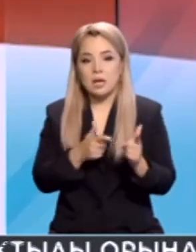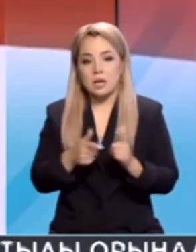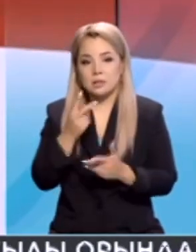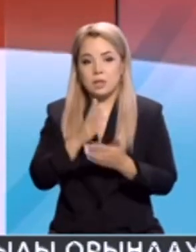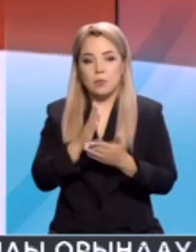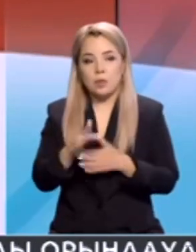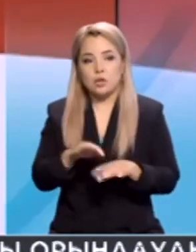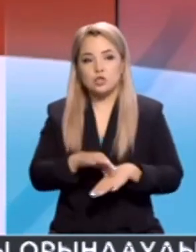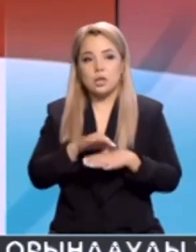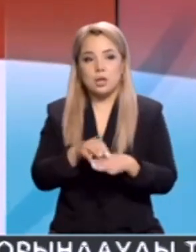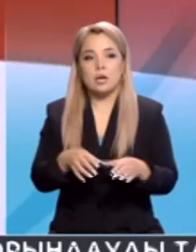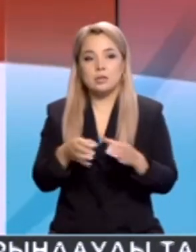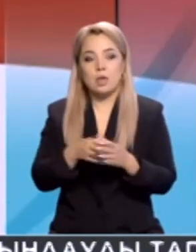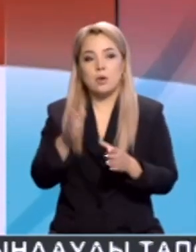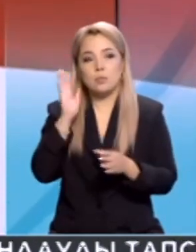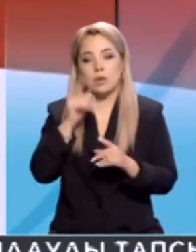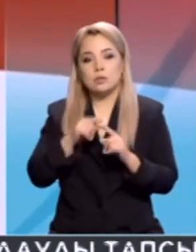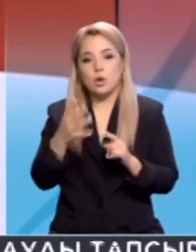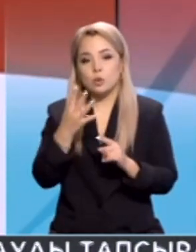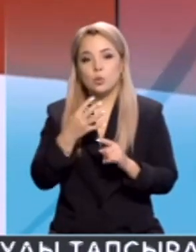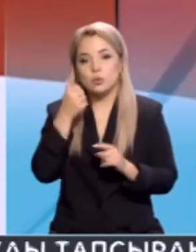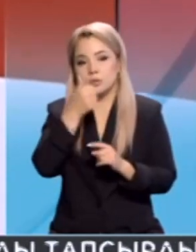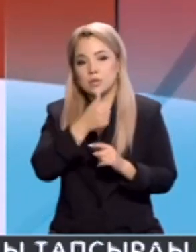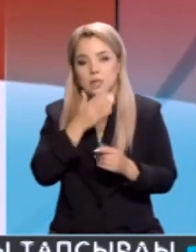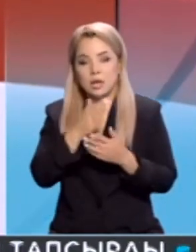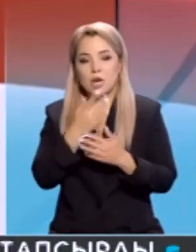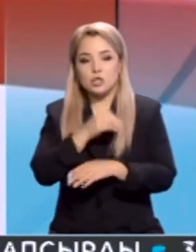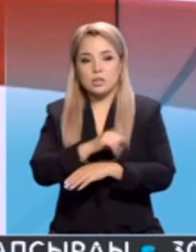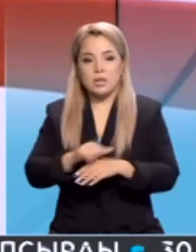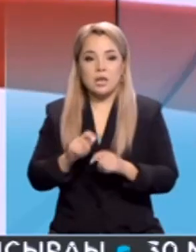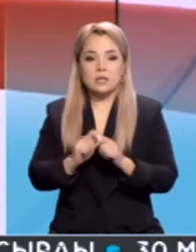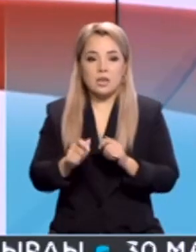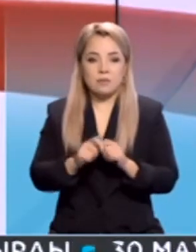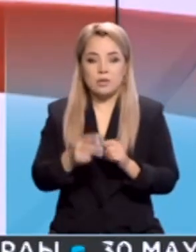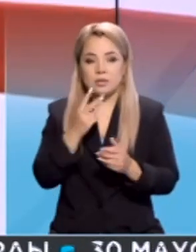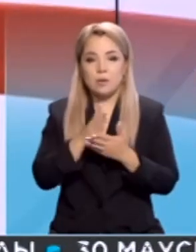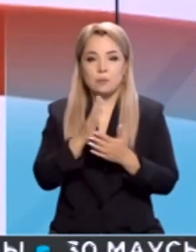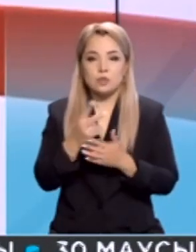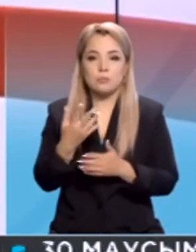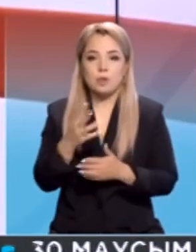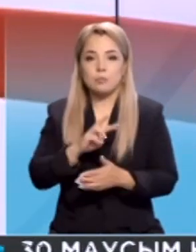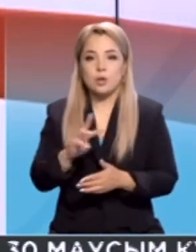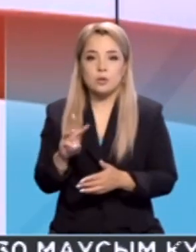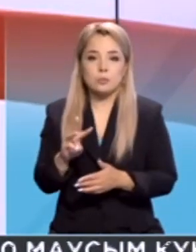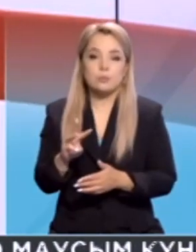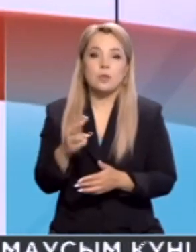Кешенді іс-шаралар аясында алдағы 4 жылда шетелдік инвестиция ағыны